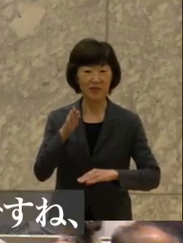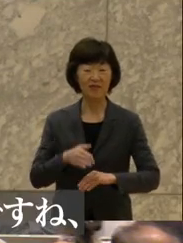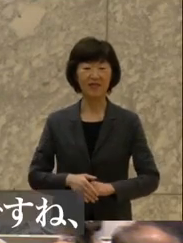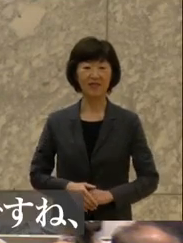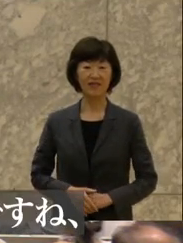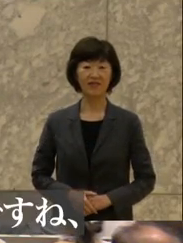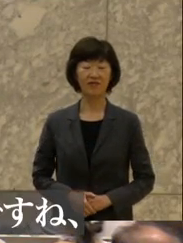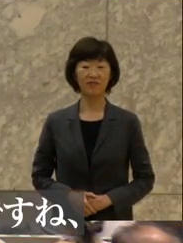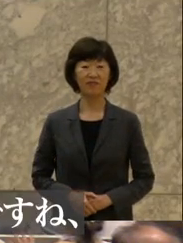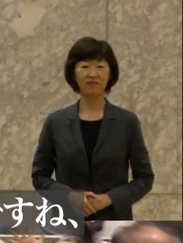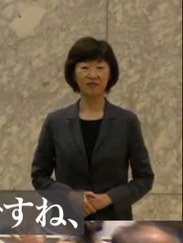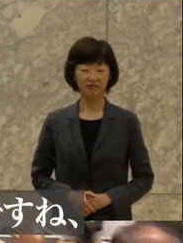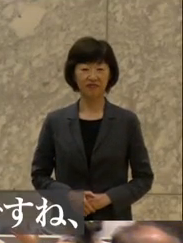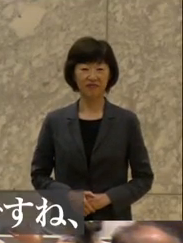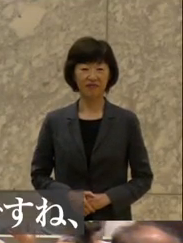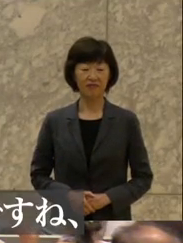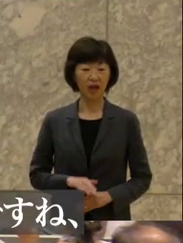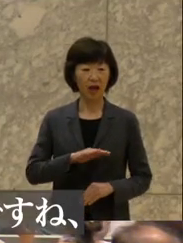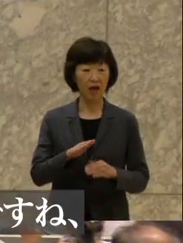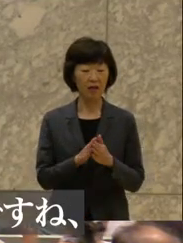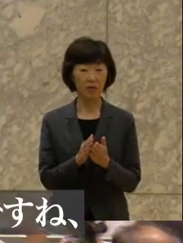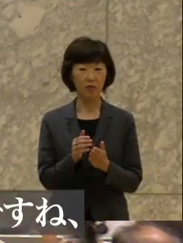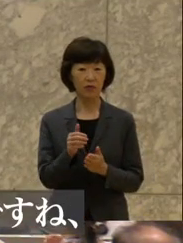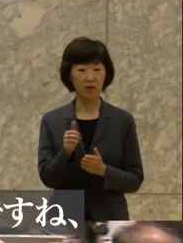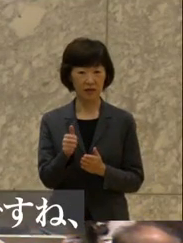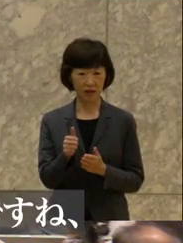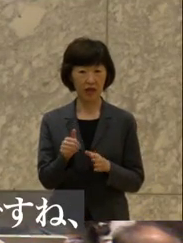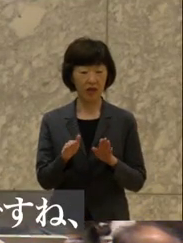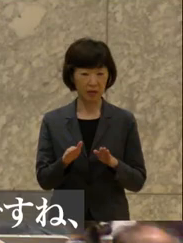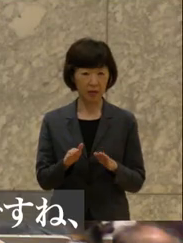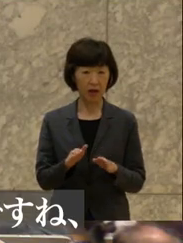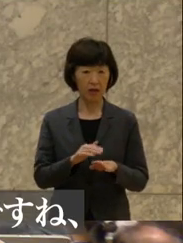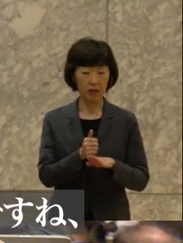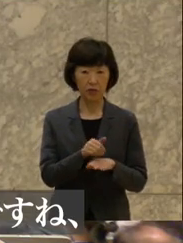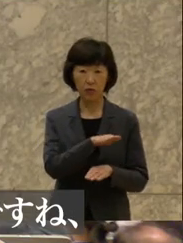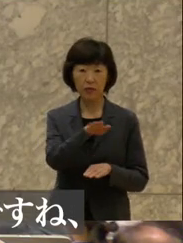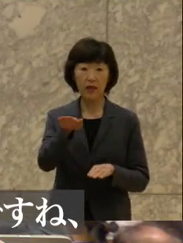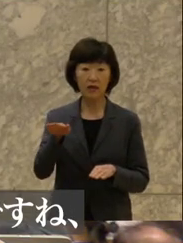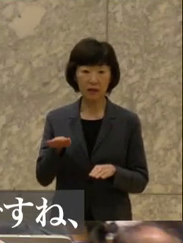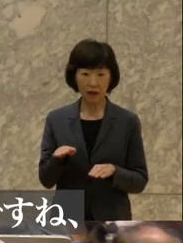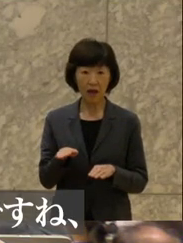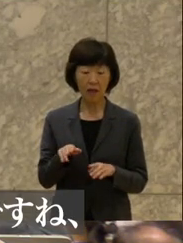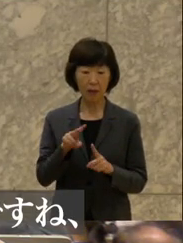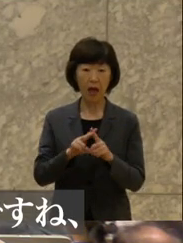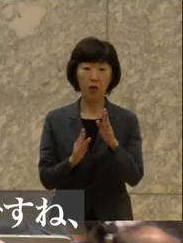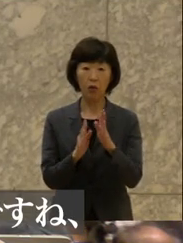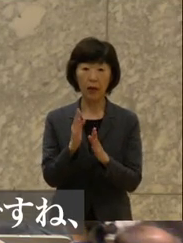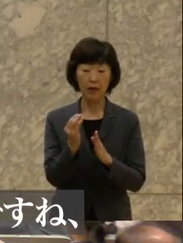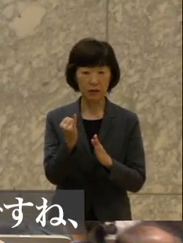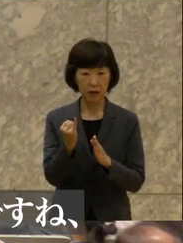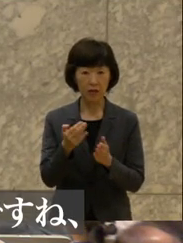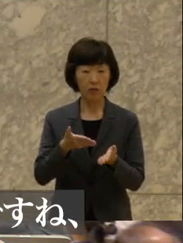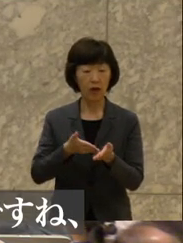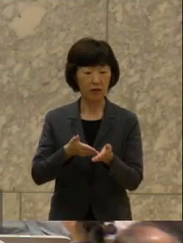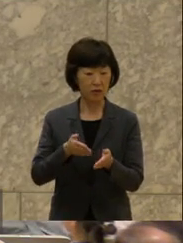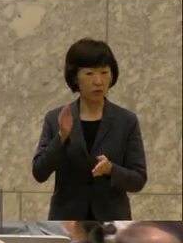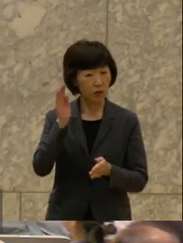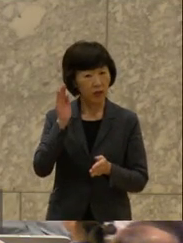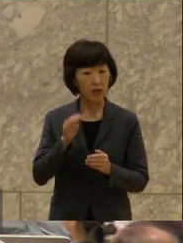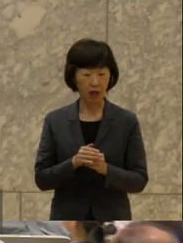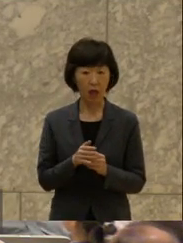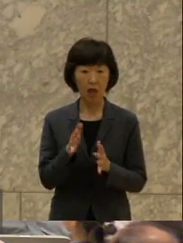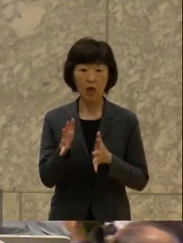たぜ今選手の皆さんあるいは小林さんのお話をお聞きしながらですね